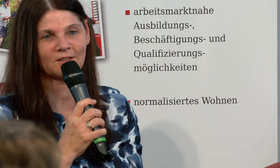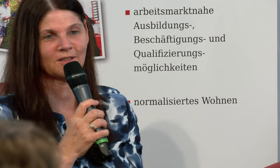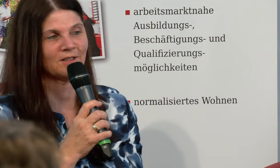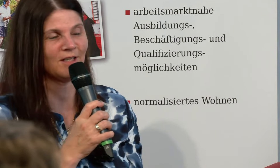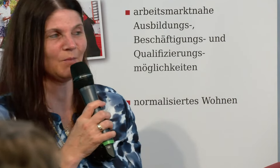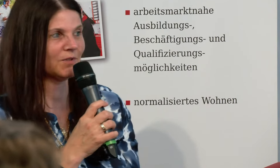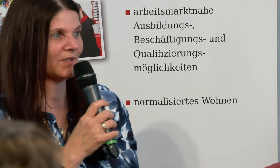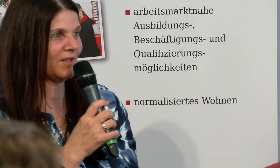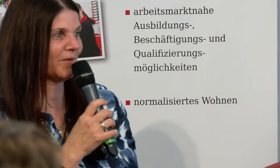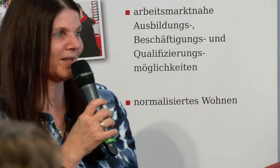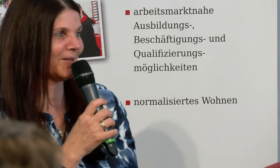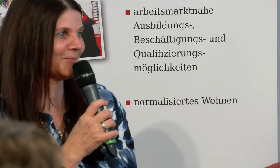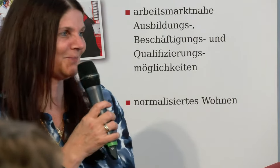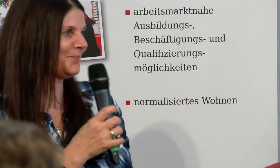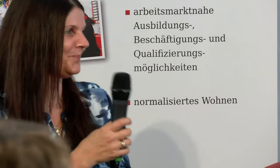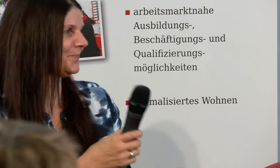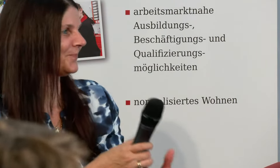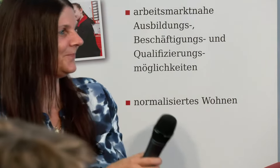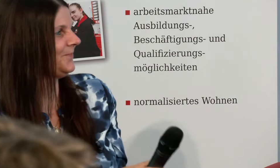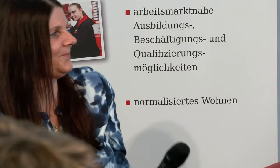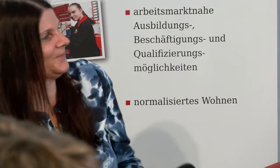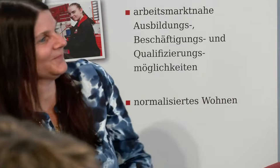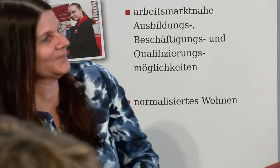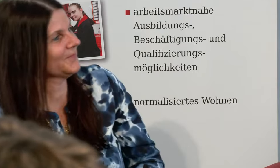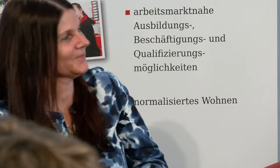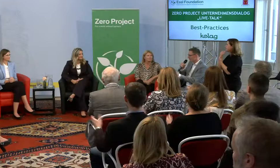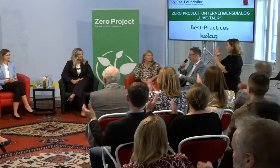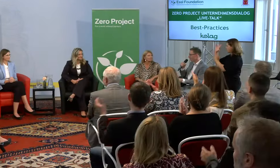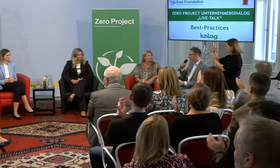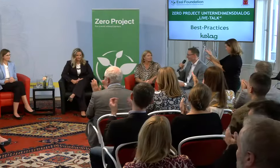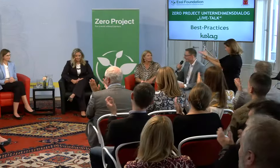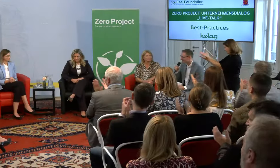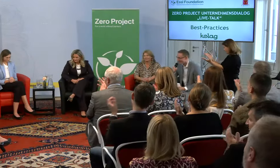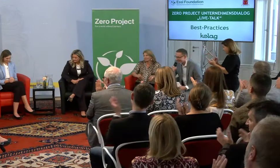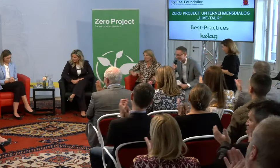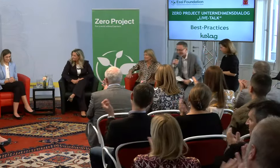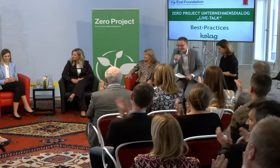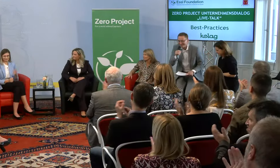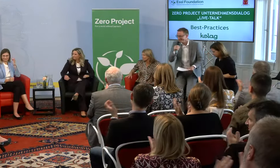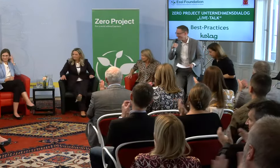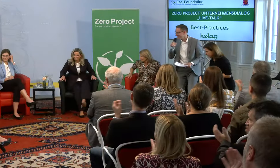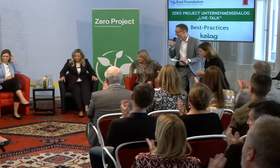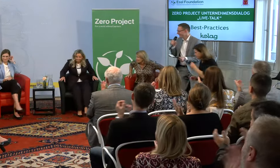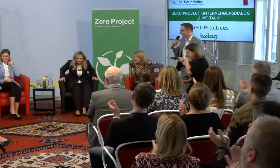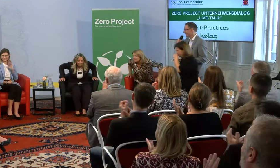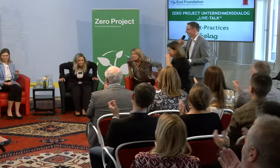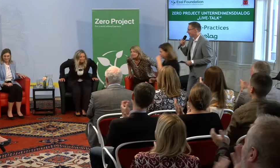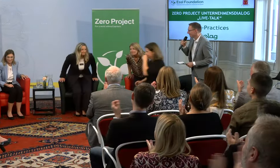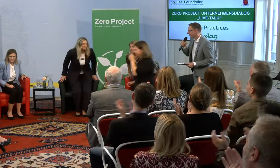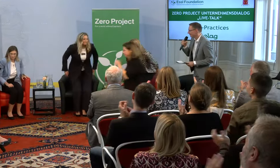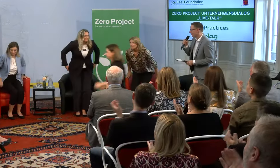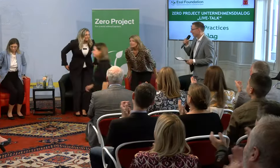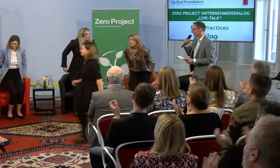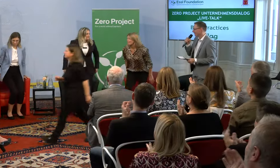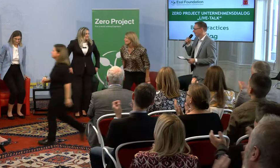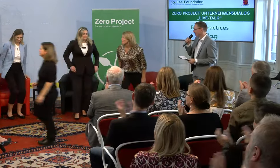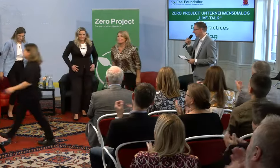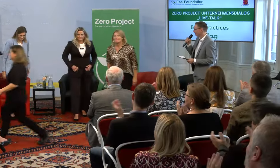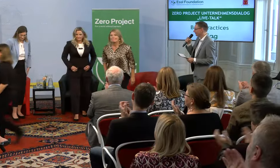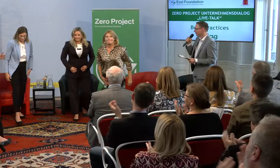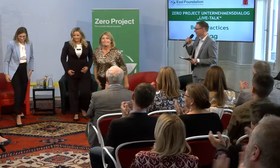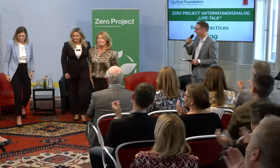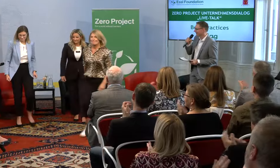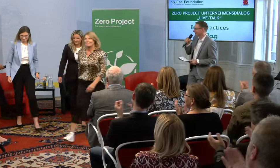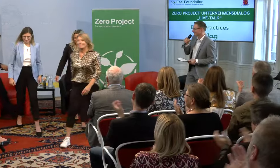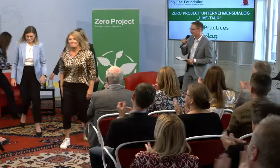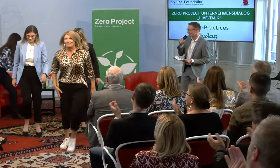Botschafter gibt in der Welt. Dankeschön. Vier Botschafterinnen haben wir jetzt gesehen. Dankeschön, Frau Colini,